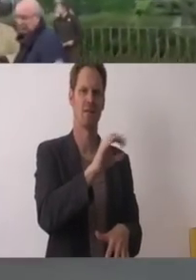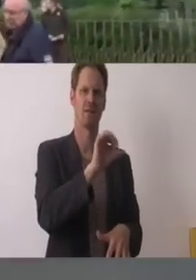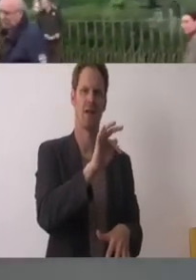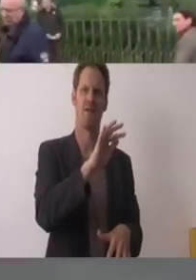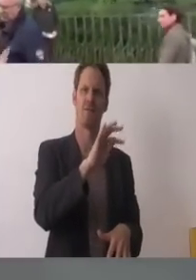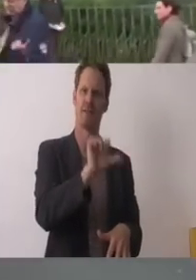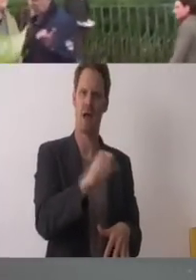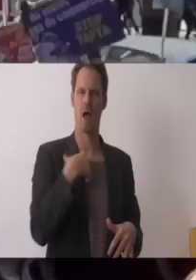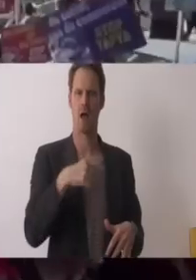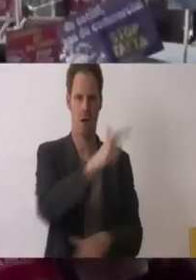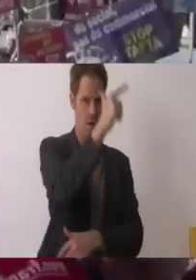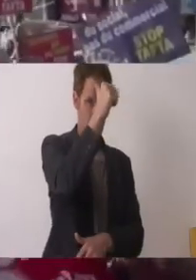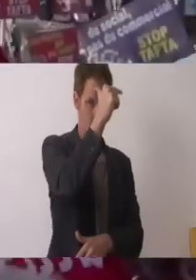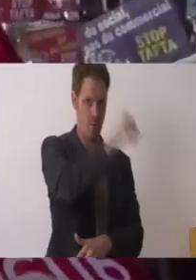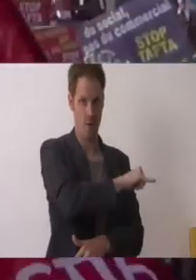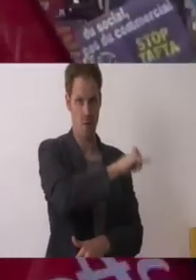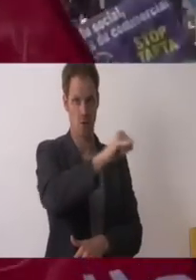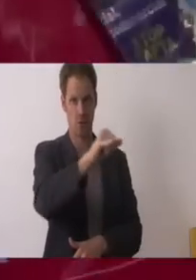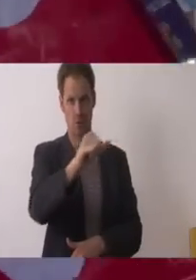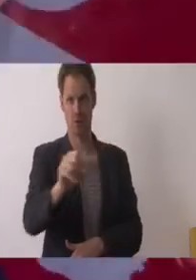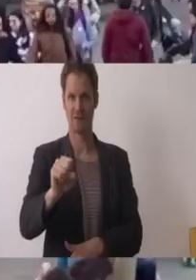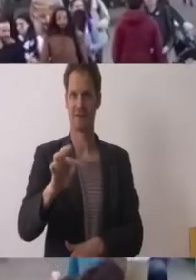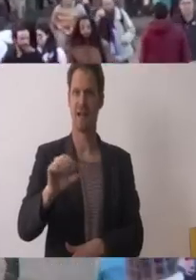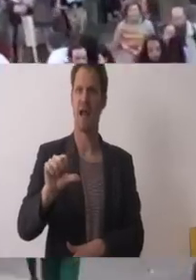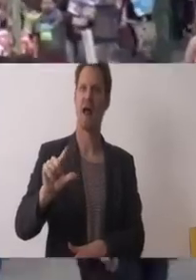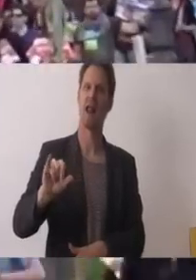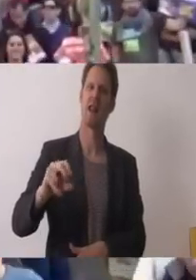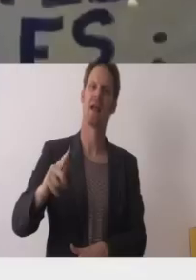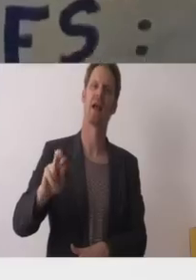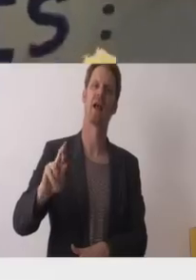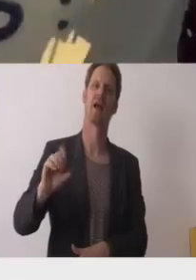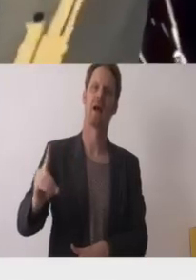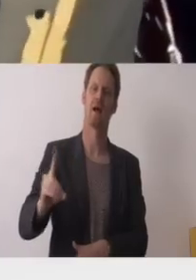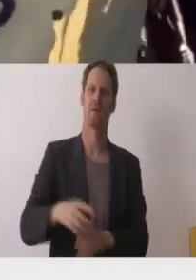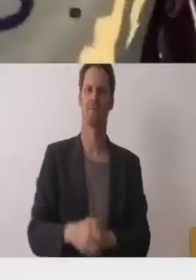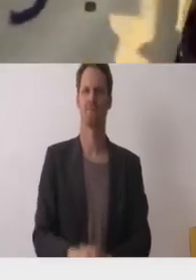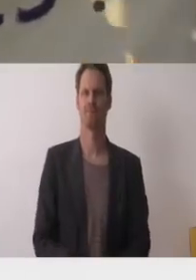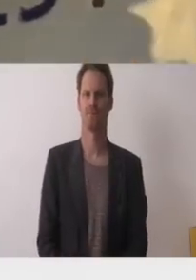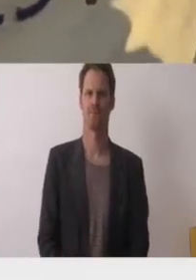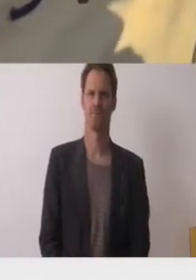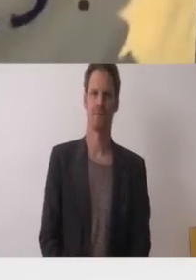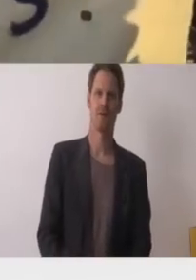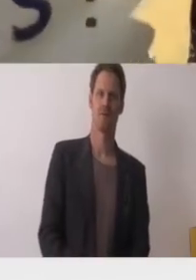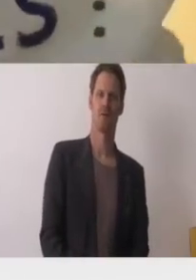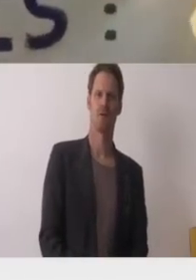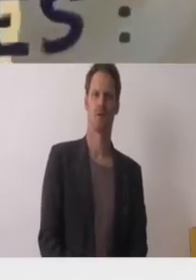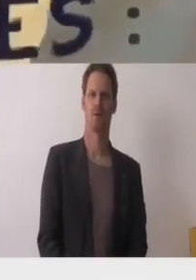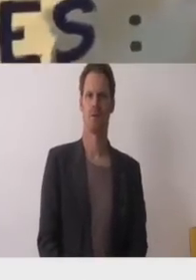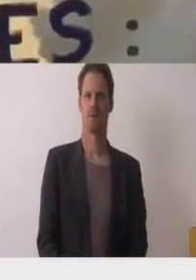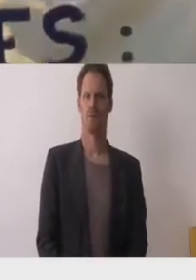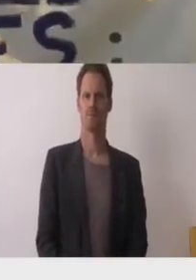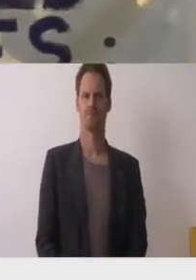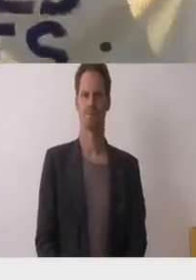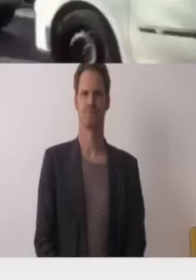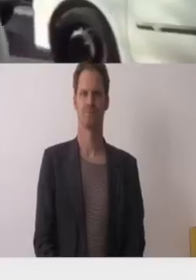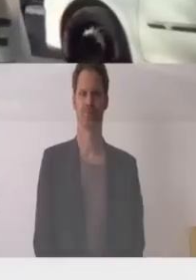contre le TAFTA. Nous partons de Place de la République, puis nous allons à Stalingrad. Pan, ton traité pour annuler